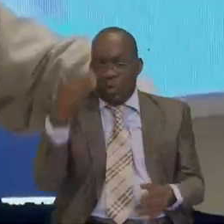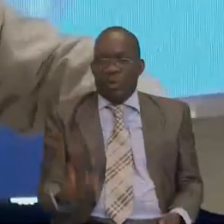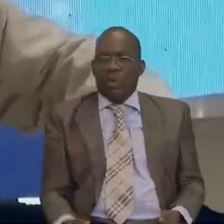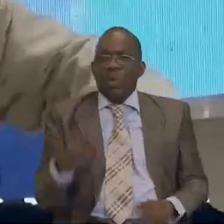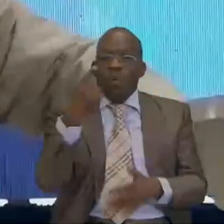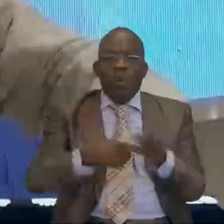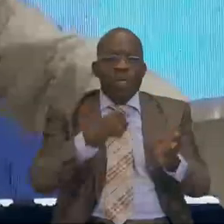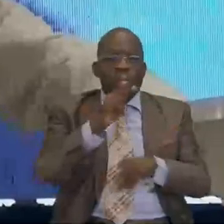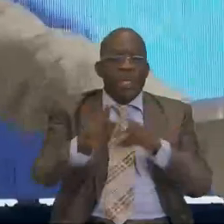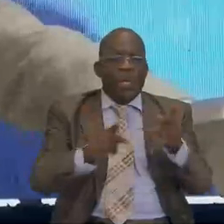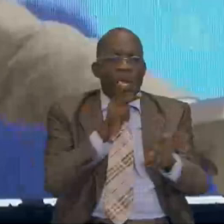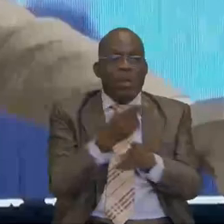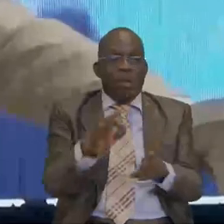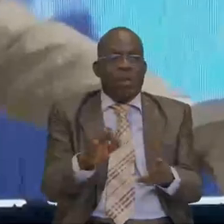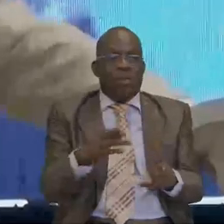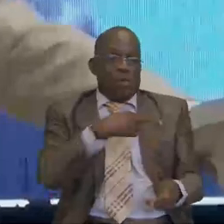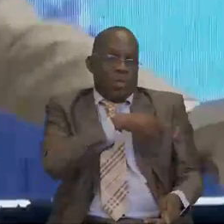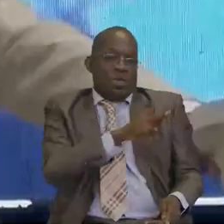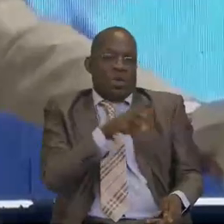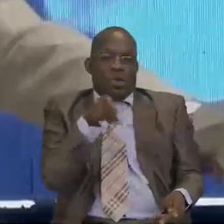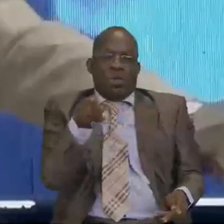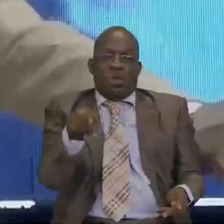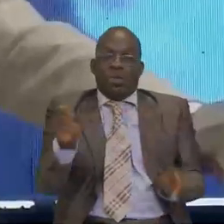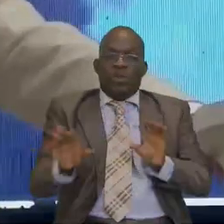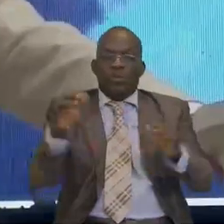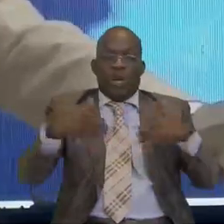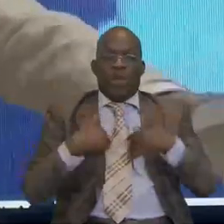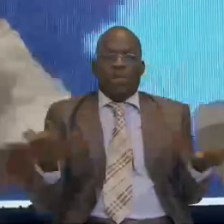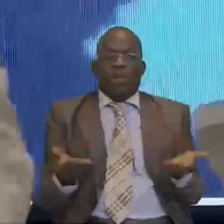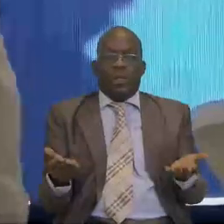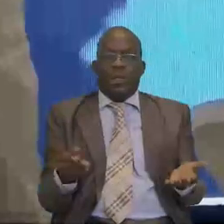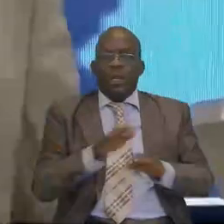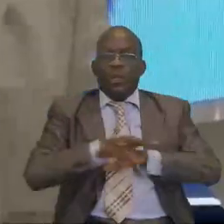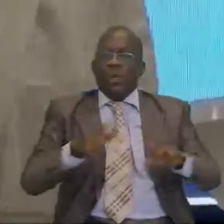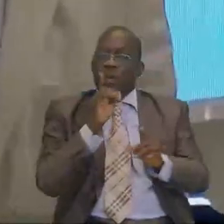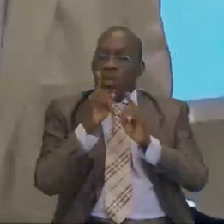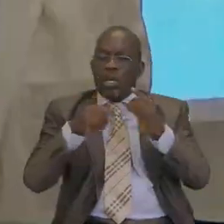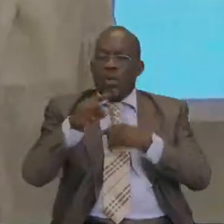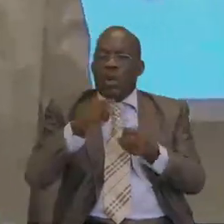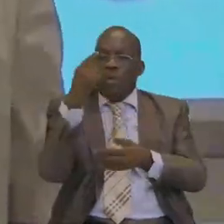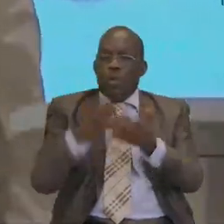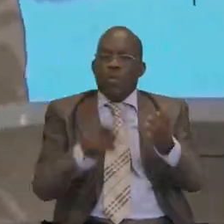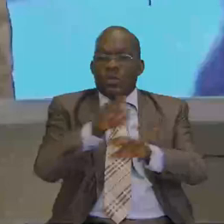Quel type de religion as-tu là-bas? Je ne connais pas. Ne parle pas de ce que tu ne connais pas.